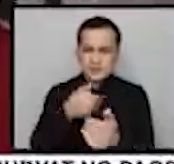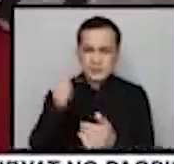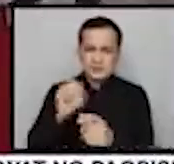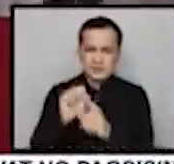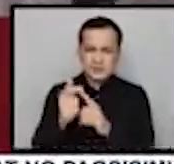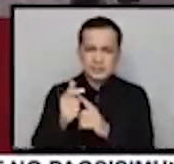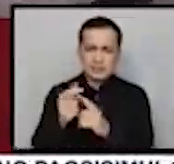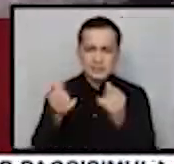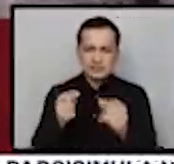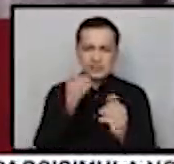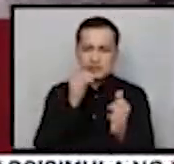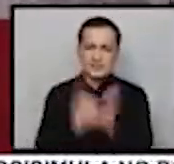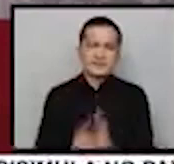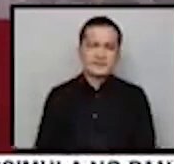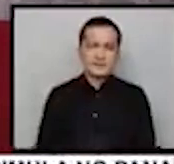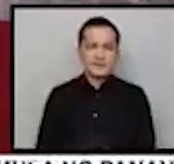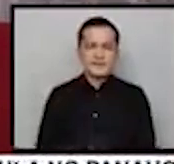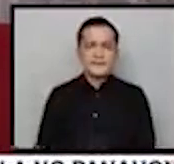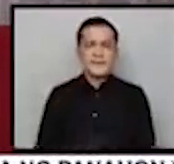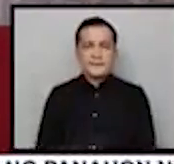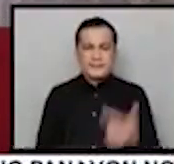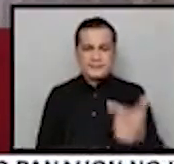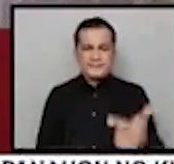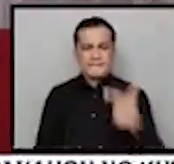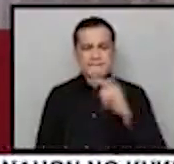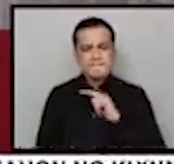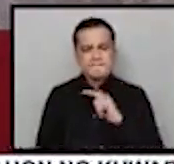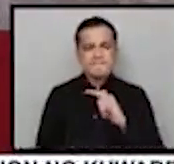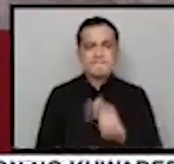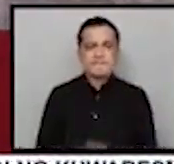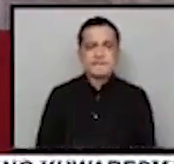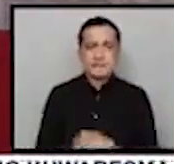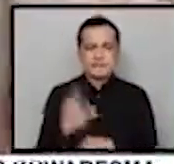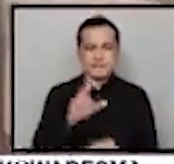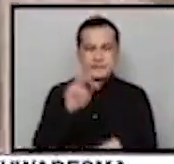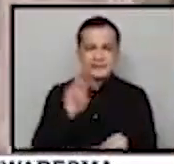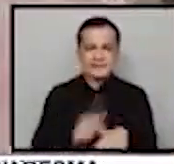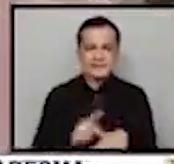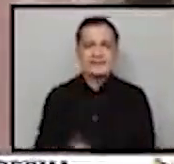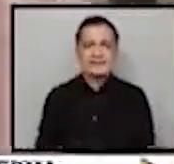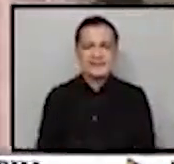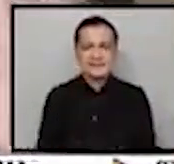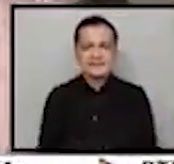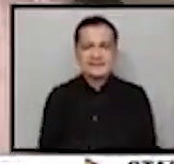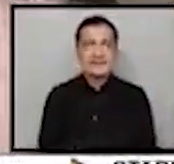Documentary. Alan Francisco para sa Morning Show ng Bayan, Rise and Shine, Pilipinas.